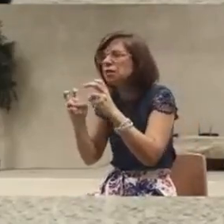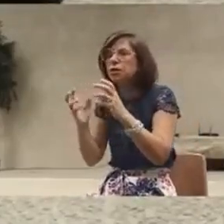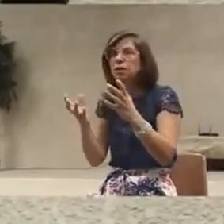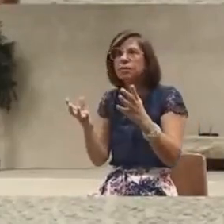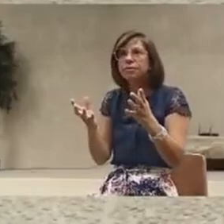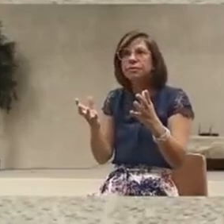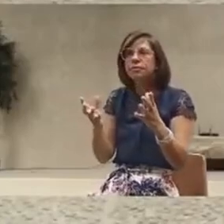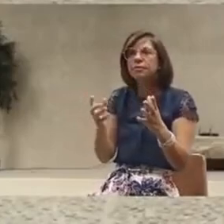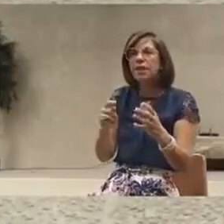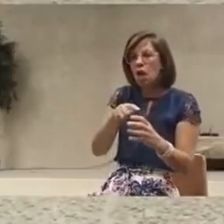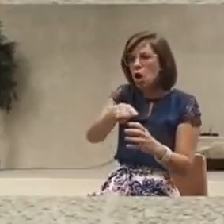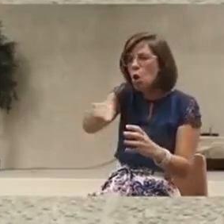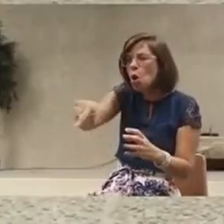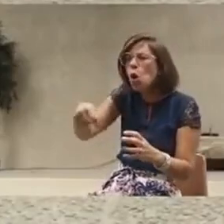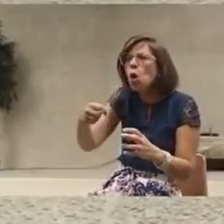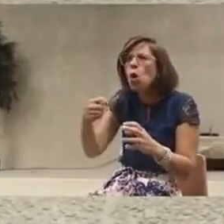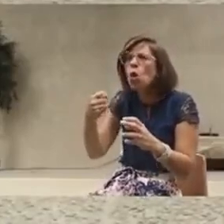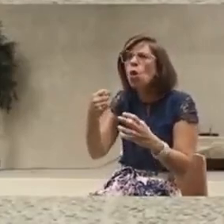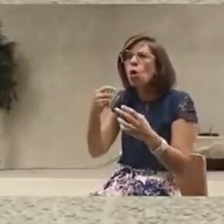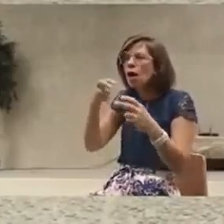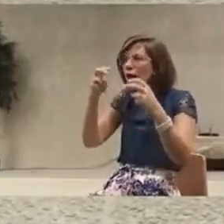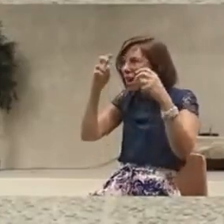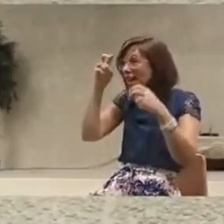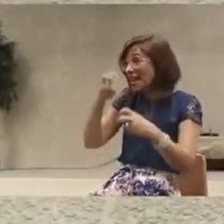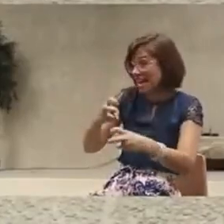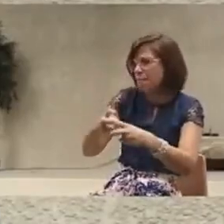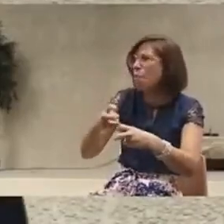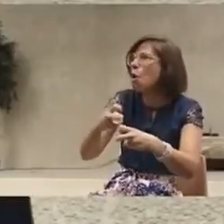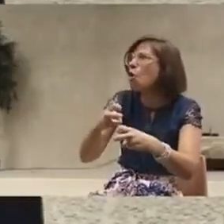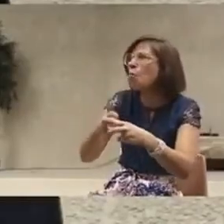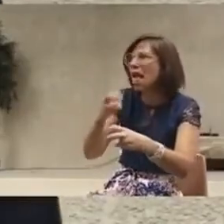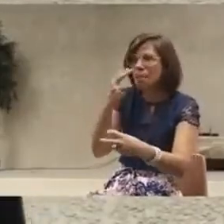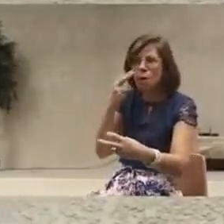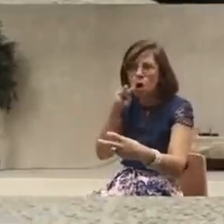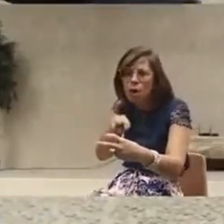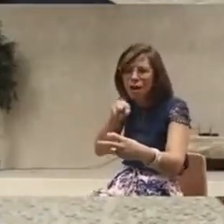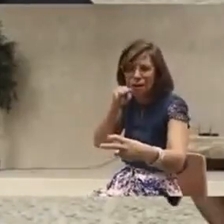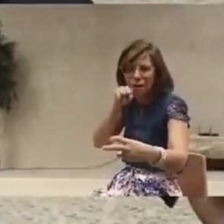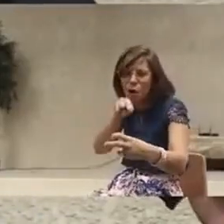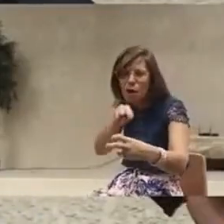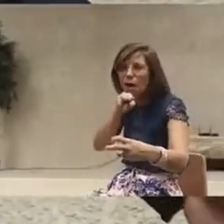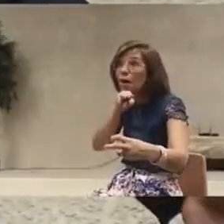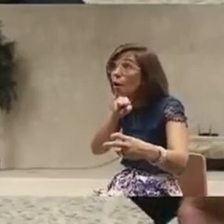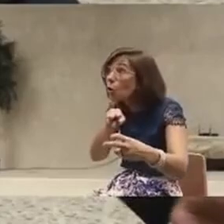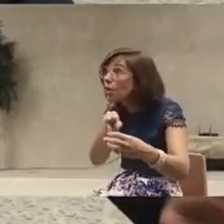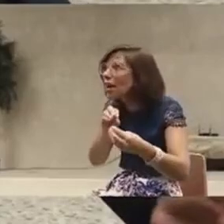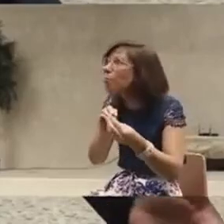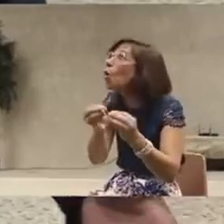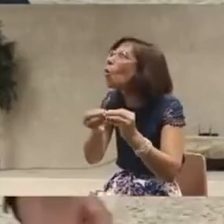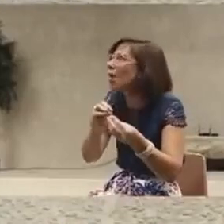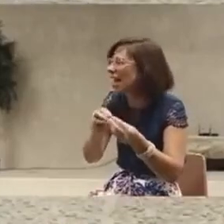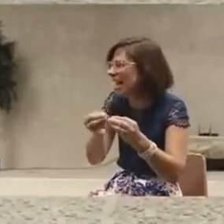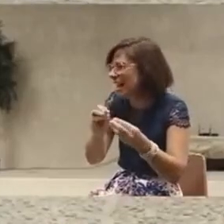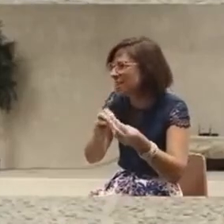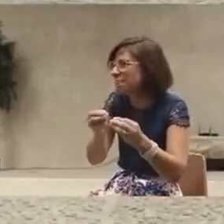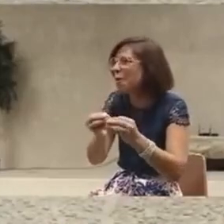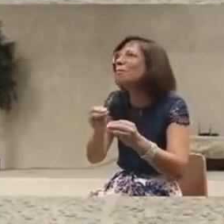problèmes et nos montagnes, on voit tout en grand et en pire la catastrophe.